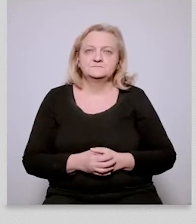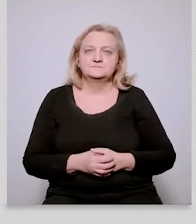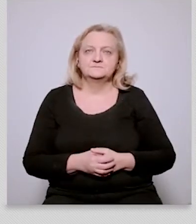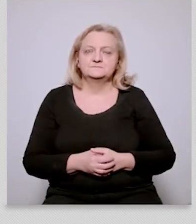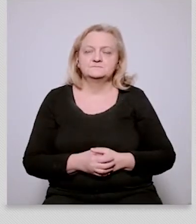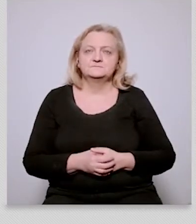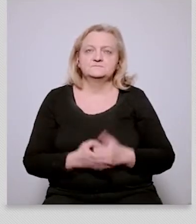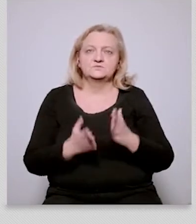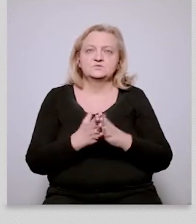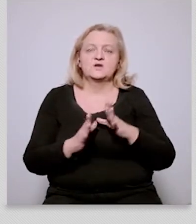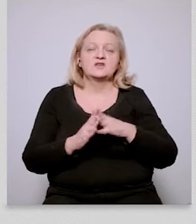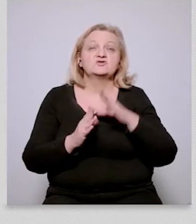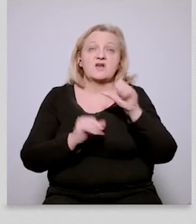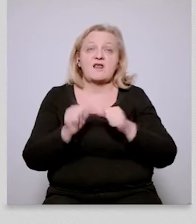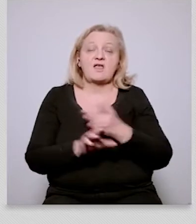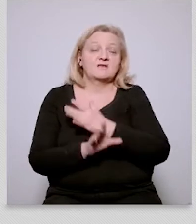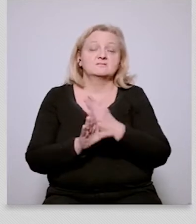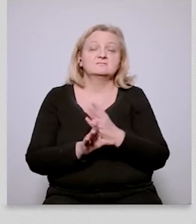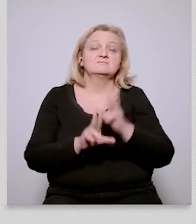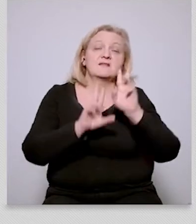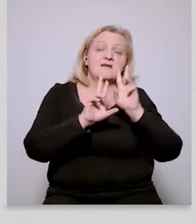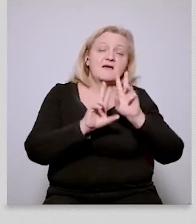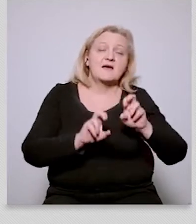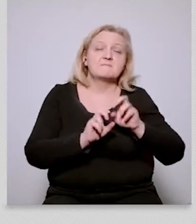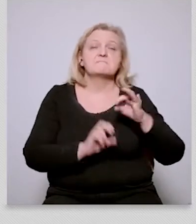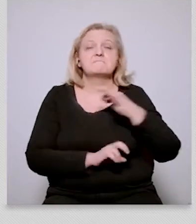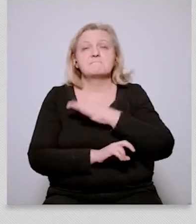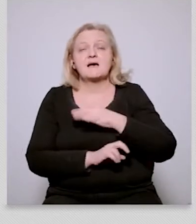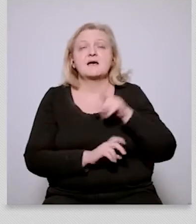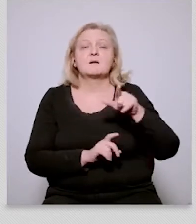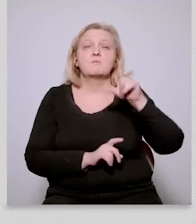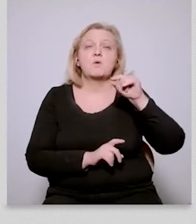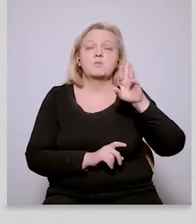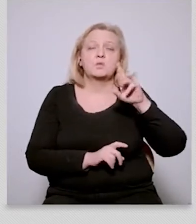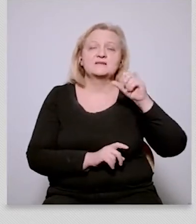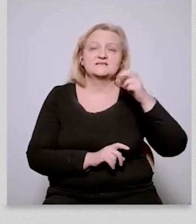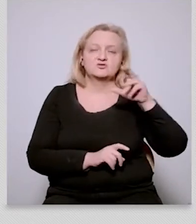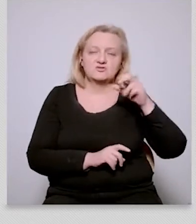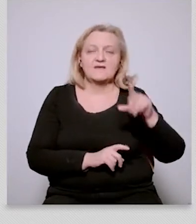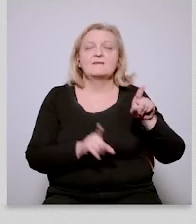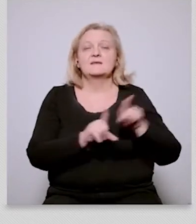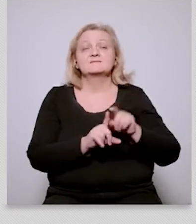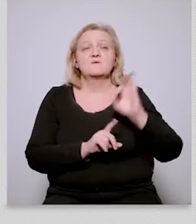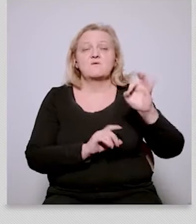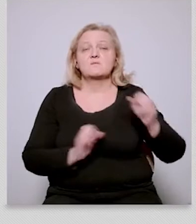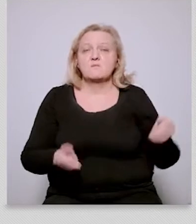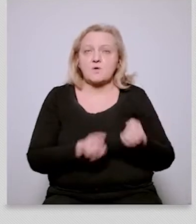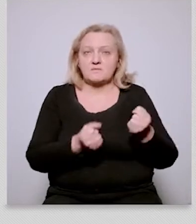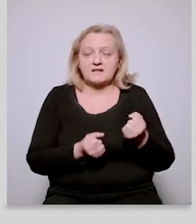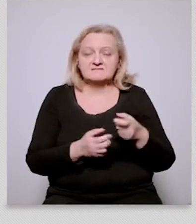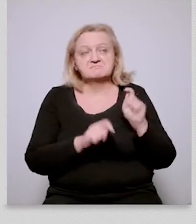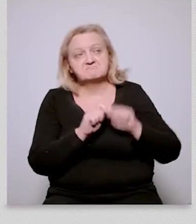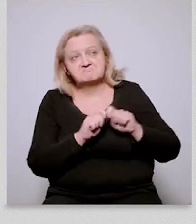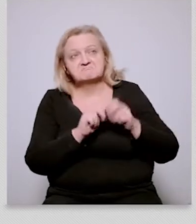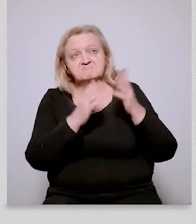od 10 lat analizujemy partie populistyczne i ich mobilizację i mieliśmy